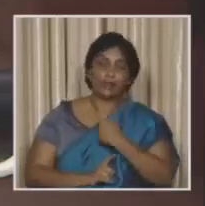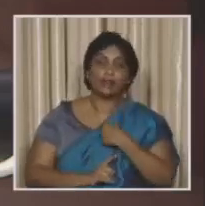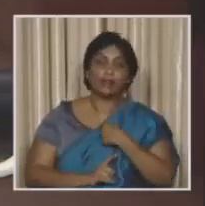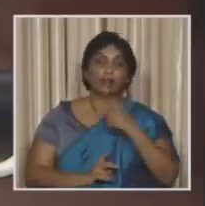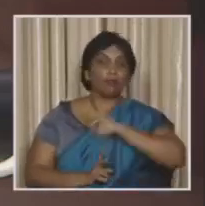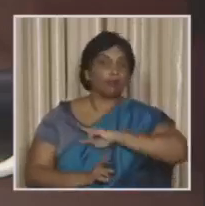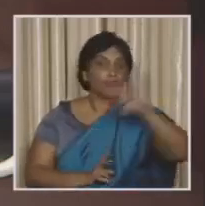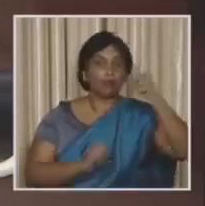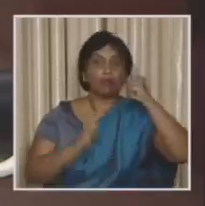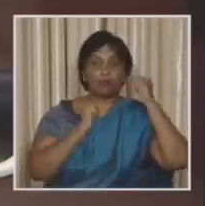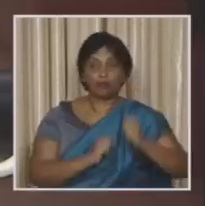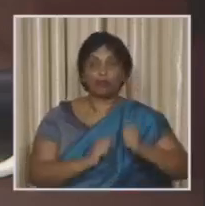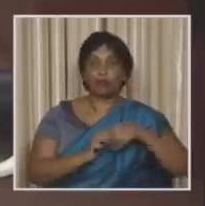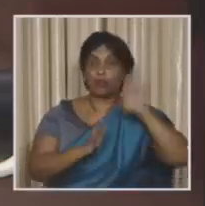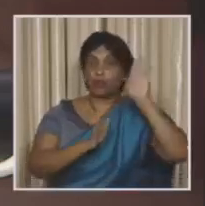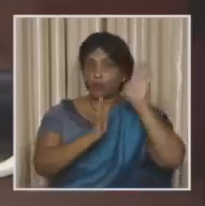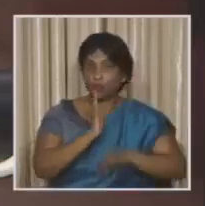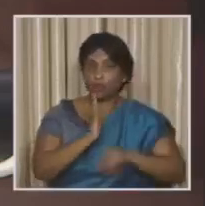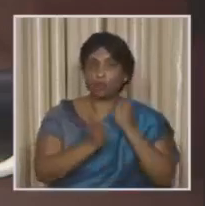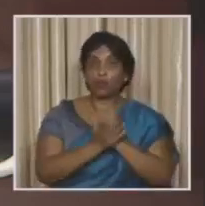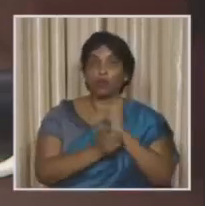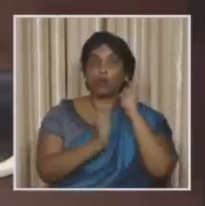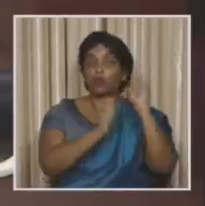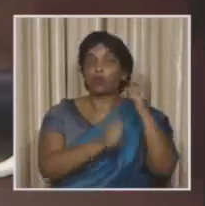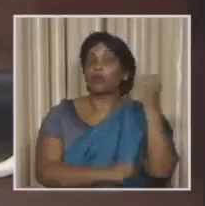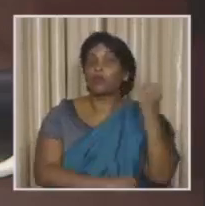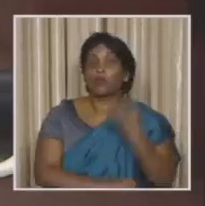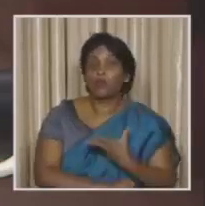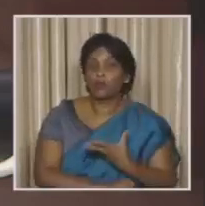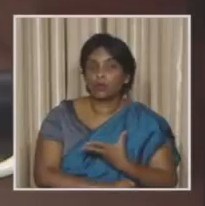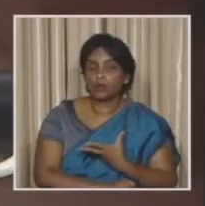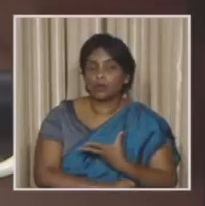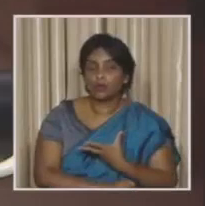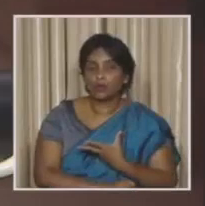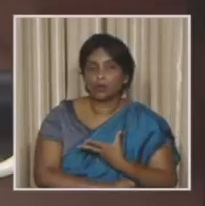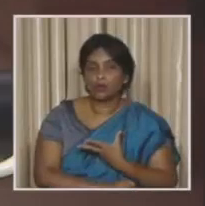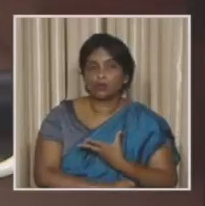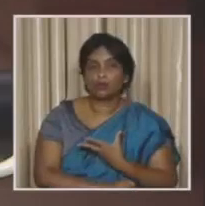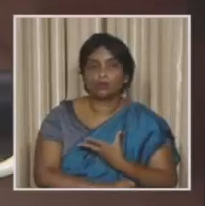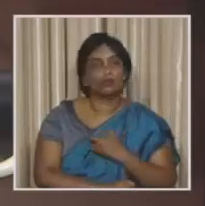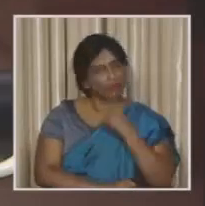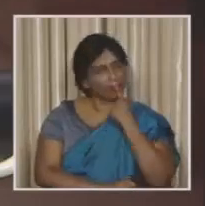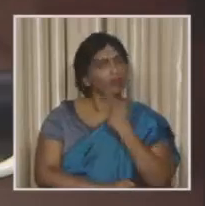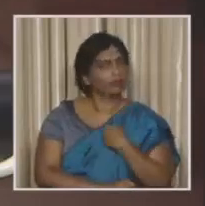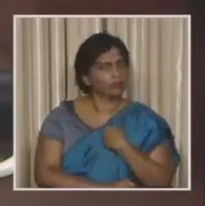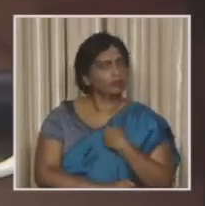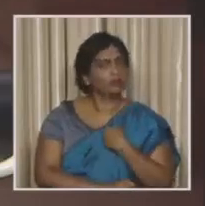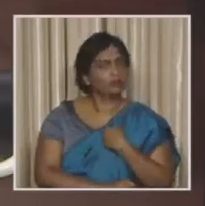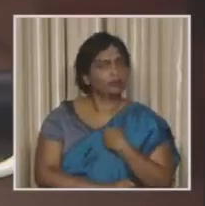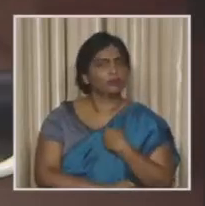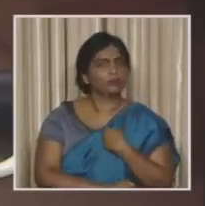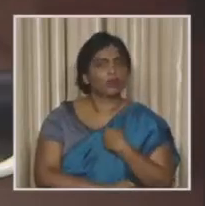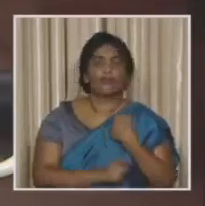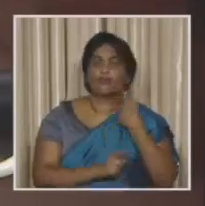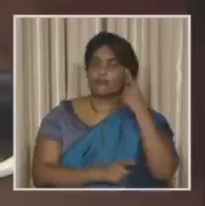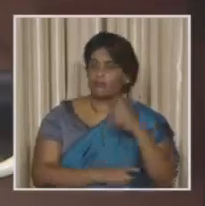tu perwasi bawa illah askar gani misal dalih mu baru dunia kawat dekila. Apa dia bukian?